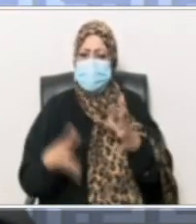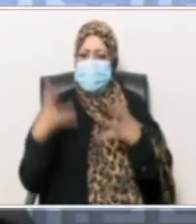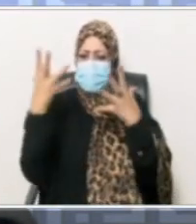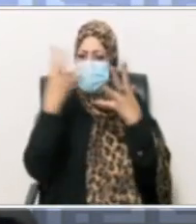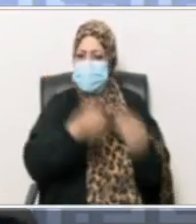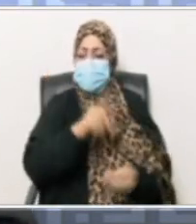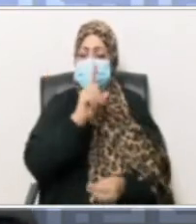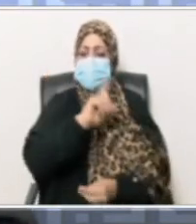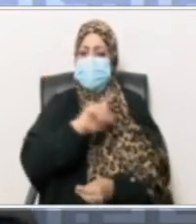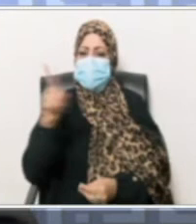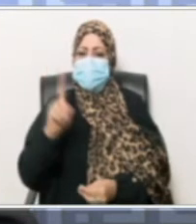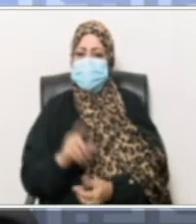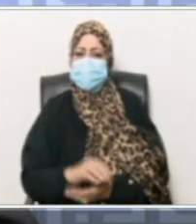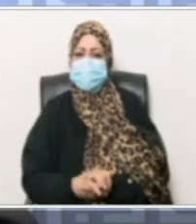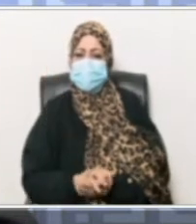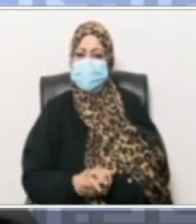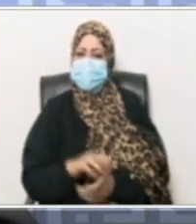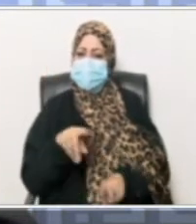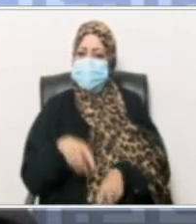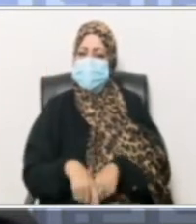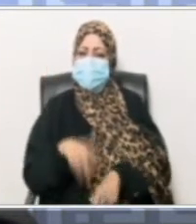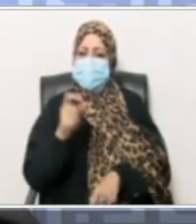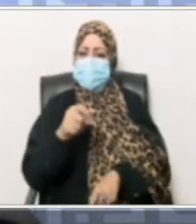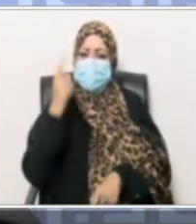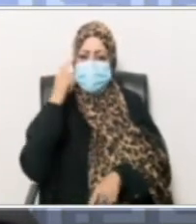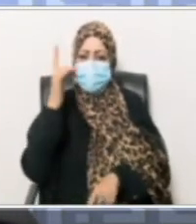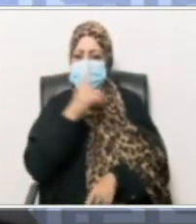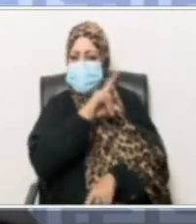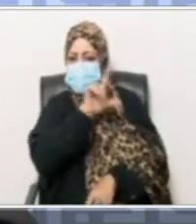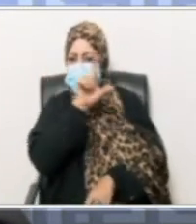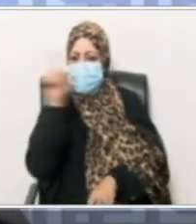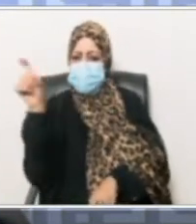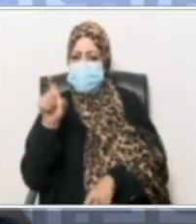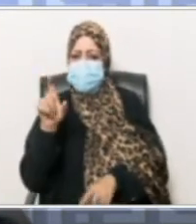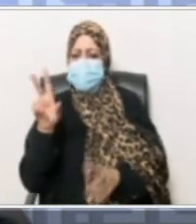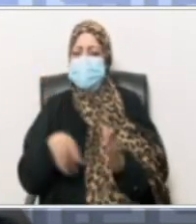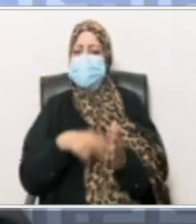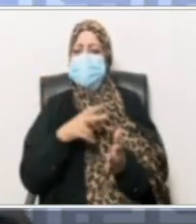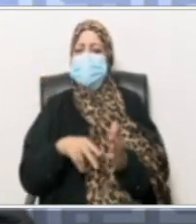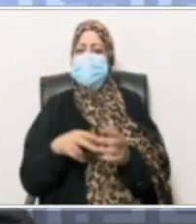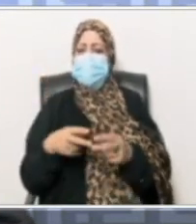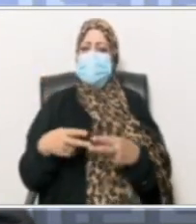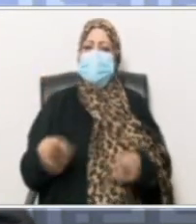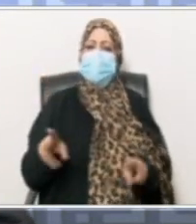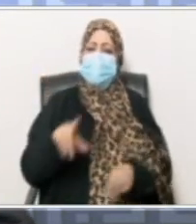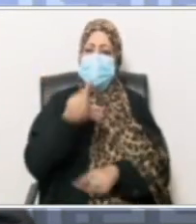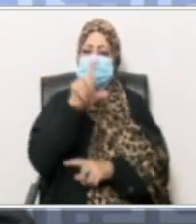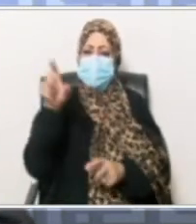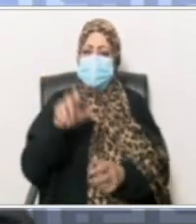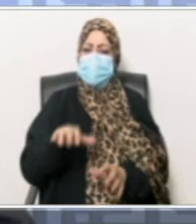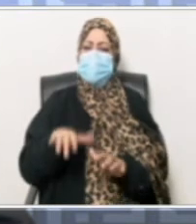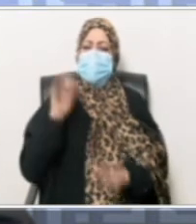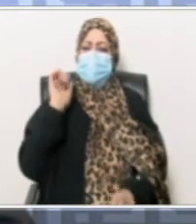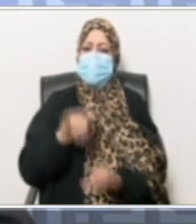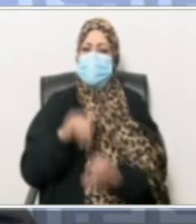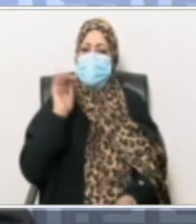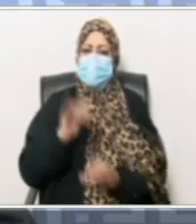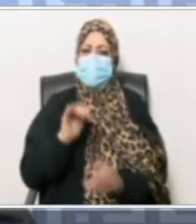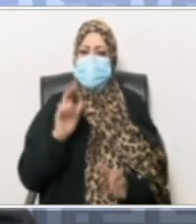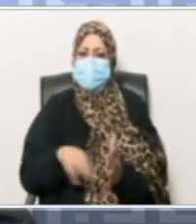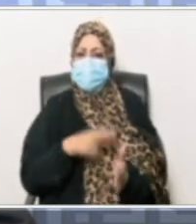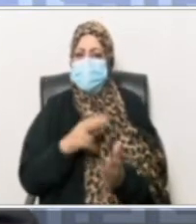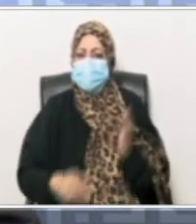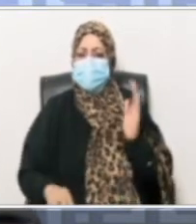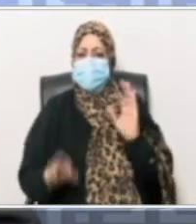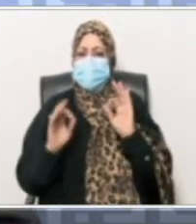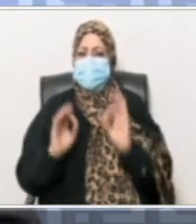فلا وإن نكثوا أيمانهم من بعد عهدهم وطعنوا في دينكم فقاتلوا أئمة الكفر.